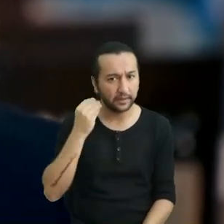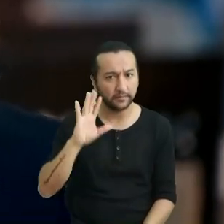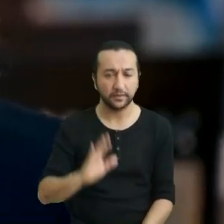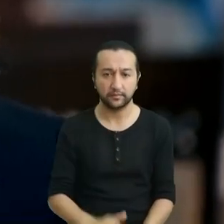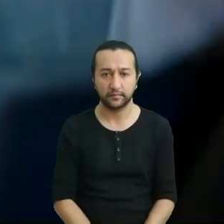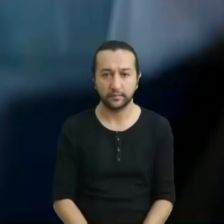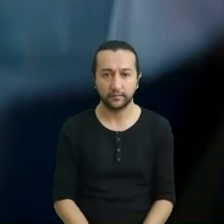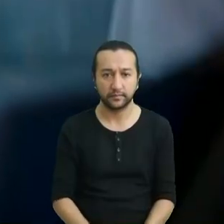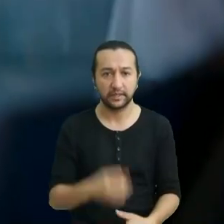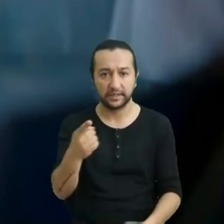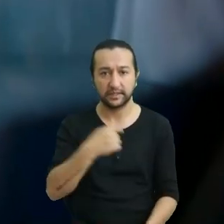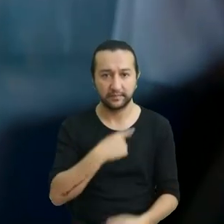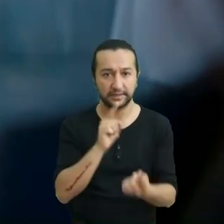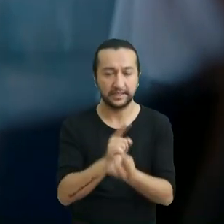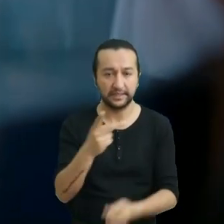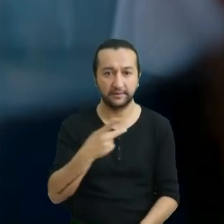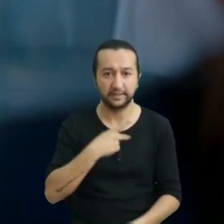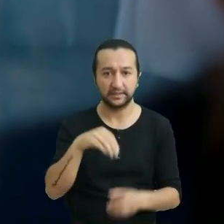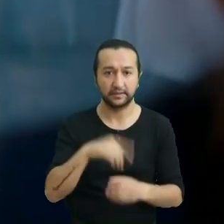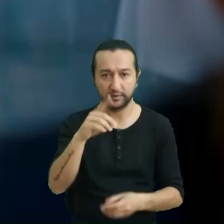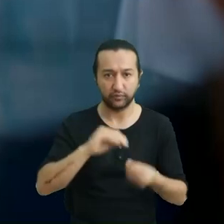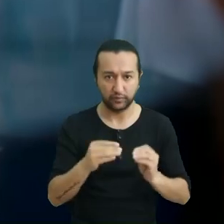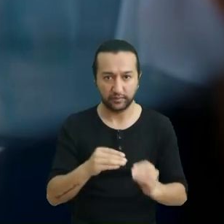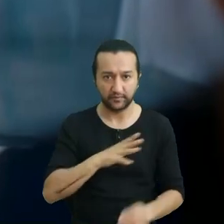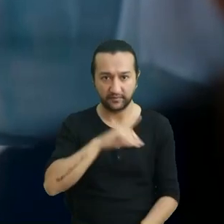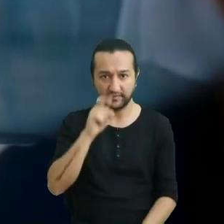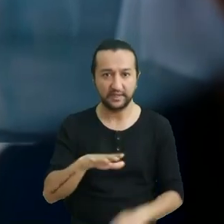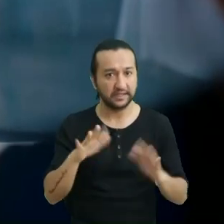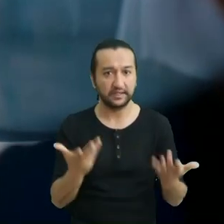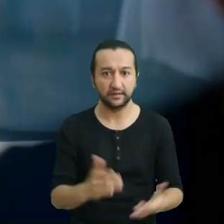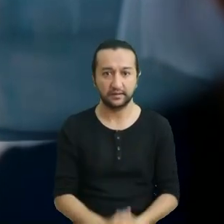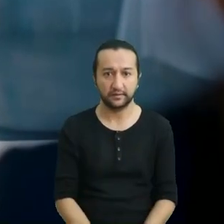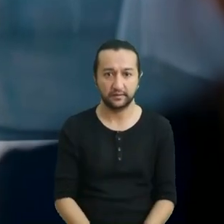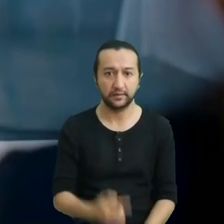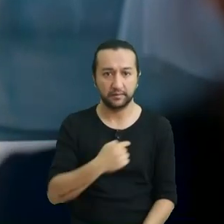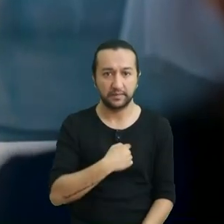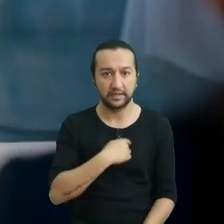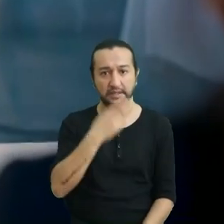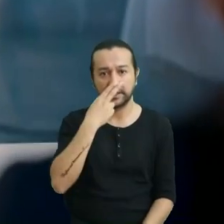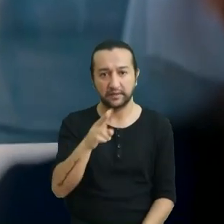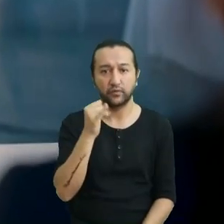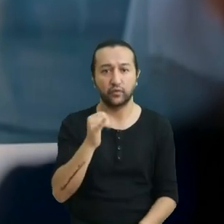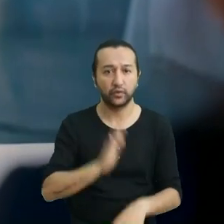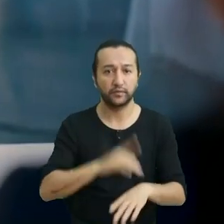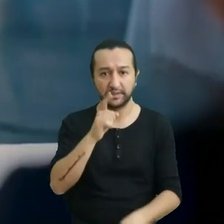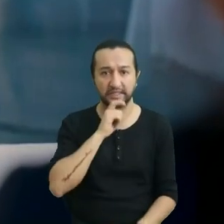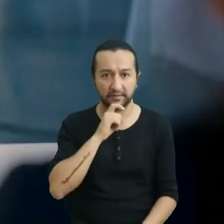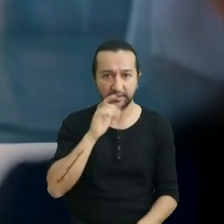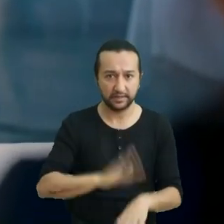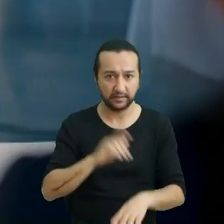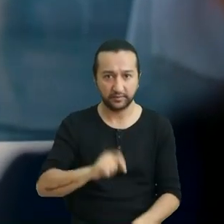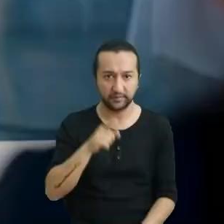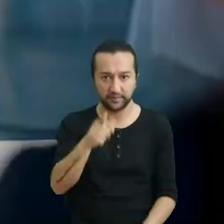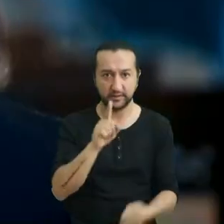Anlamadım. Aramızda diyorum. Bir sıkıntı mı var? Yani bana ters davranmanı gerektirecek bir yanlışlık falan mı